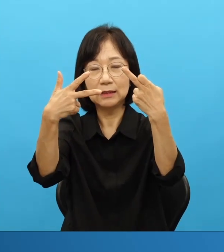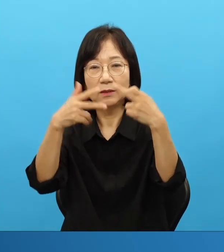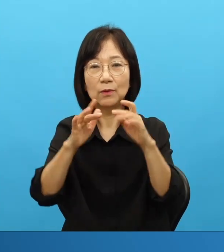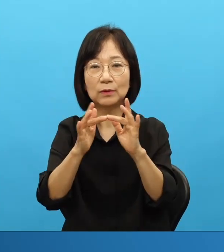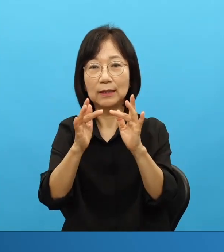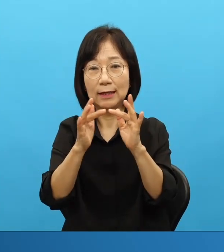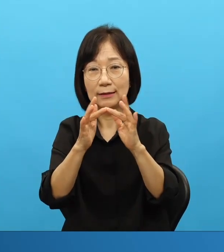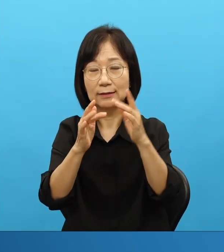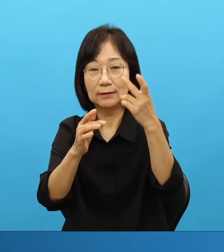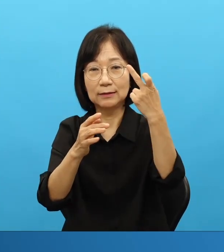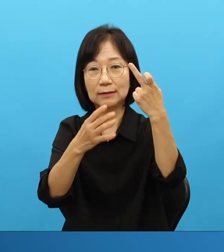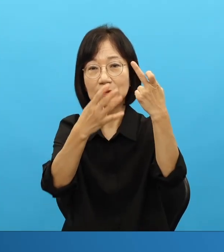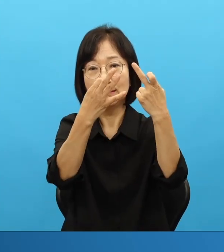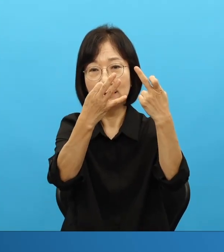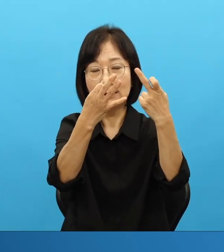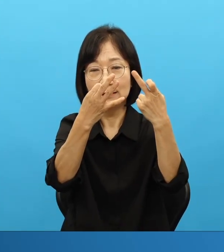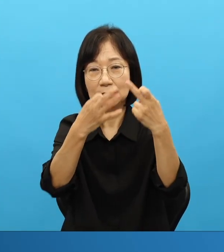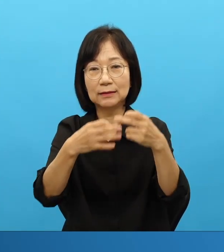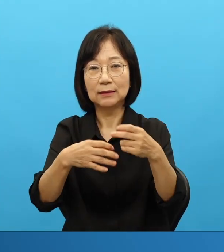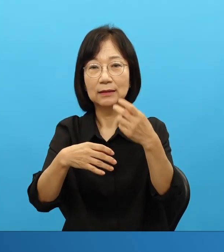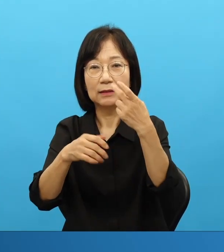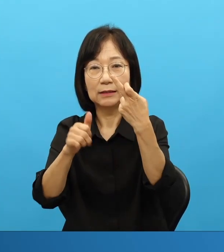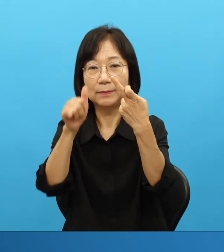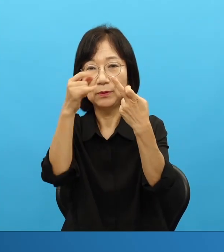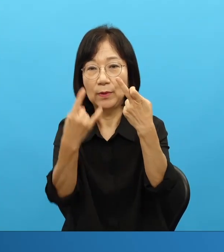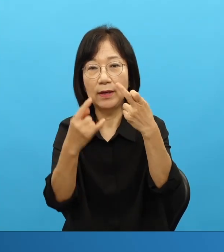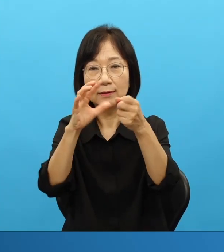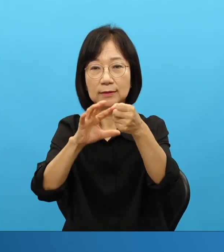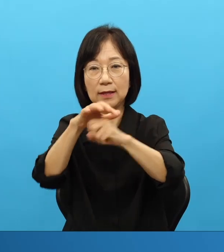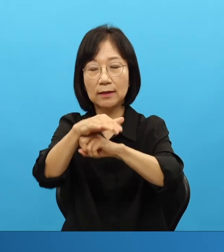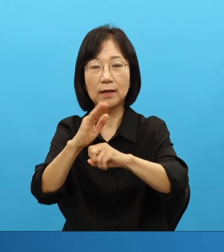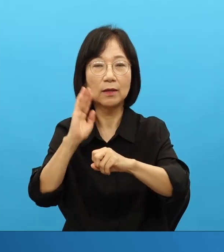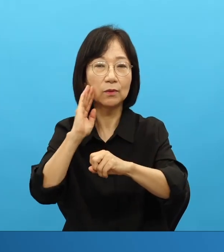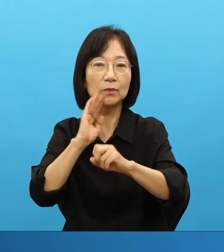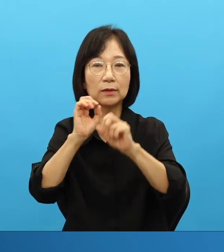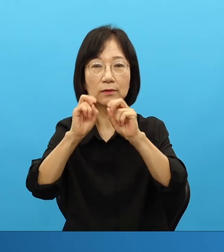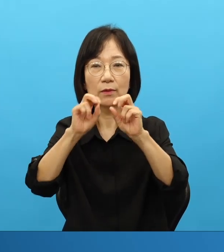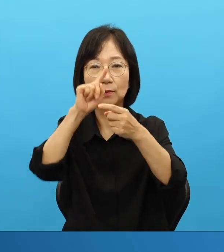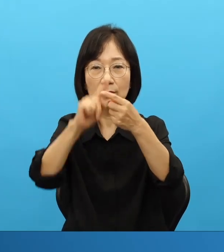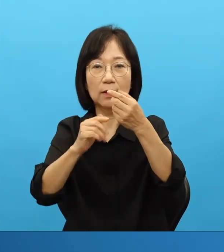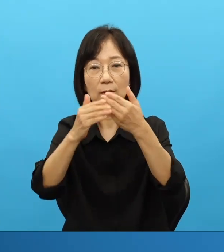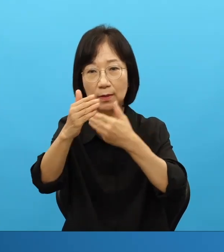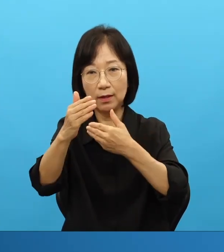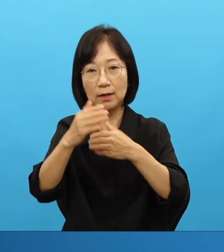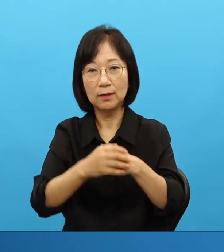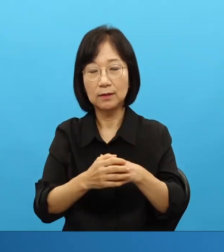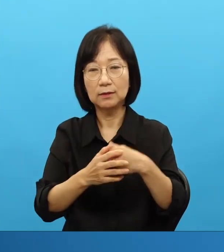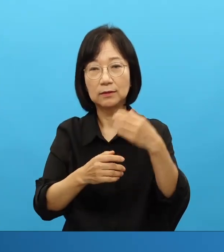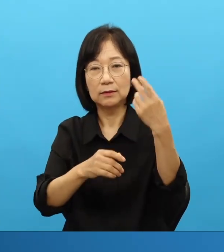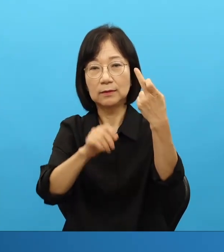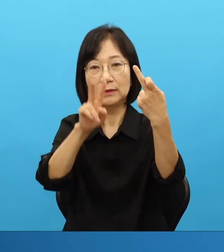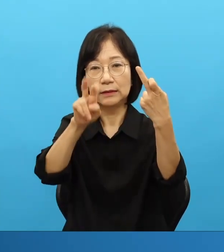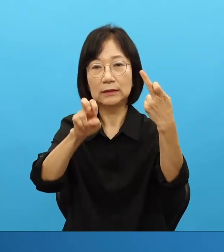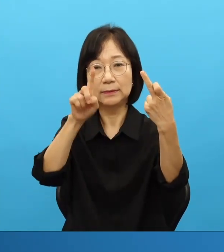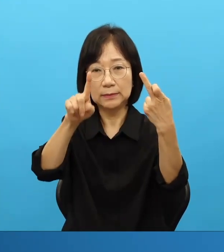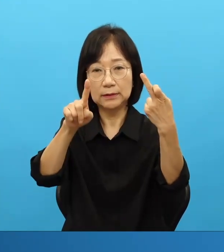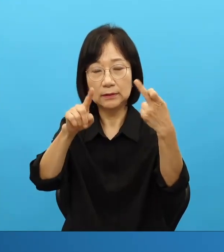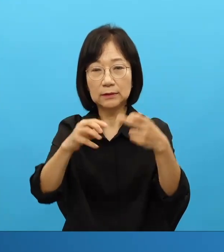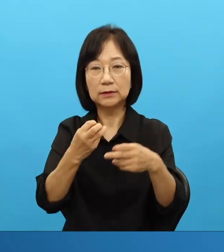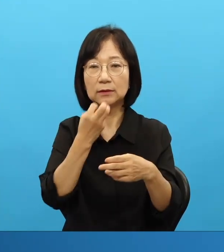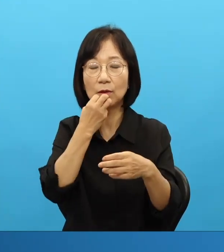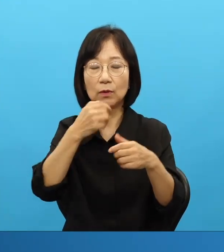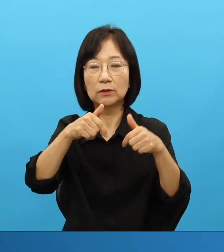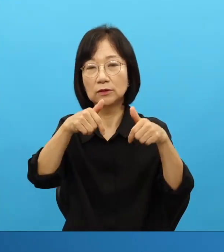드리며 14일은 제12회 세계 농인선교대회로 핵심 예배가 진행됩니다. 이어 21일은 서울